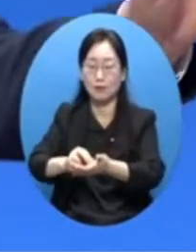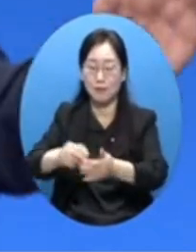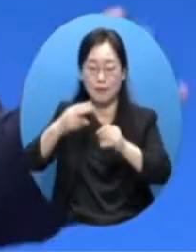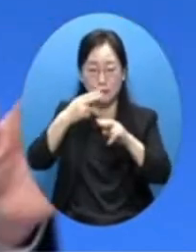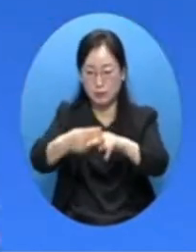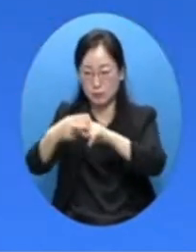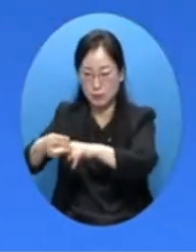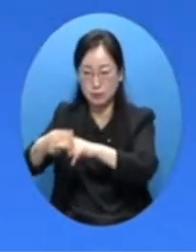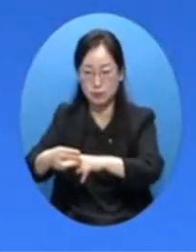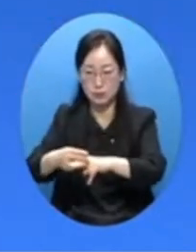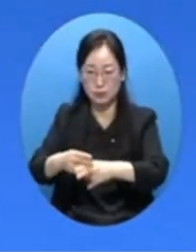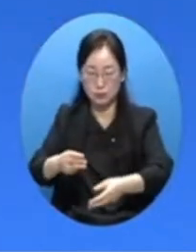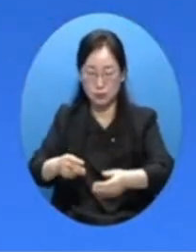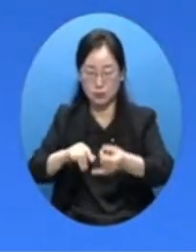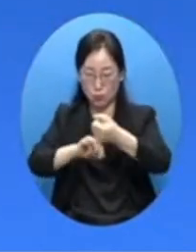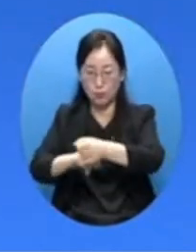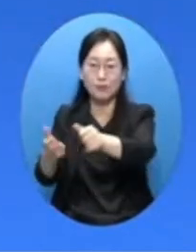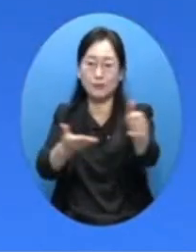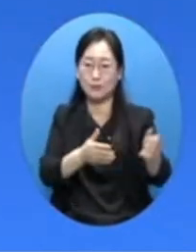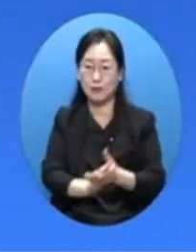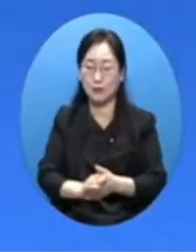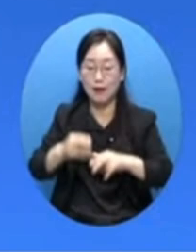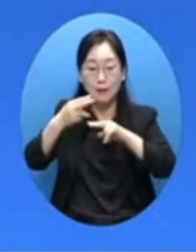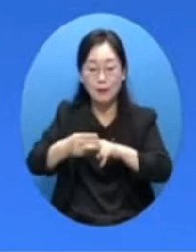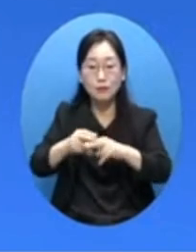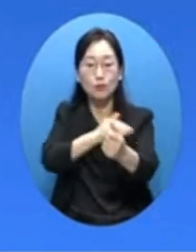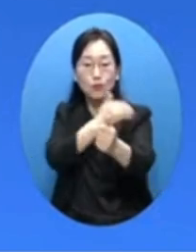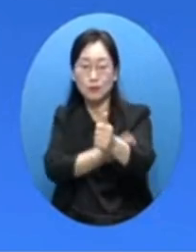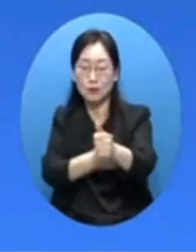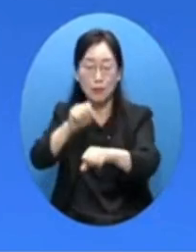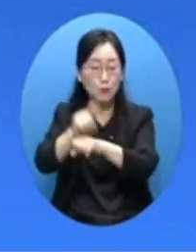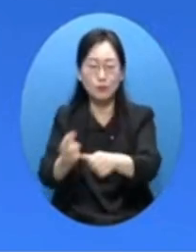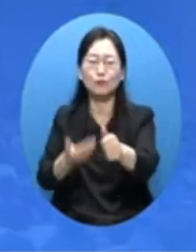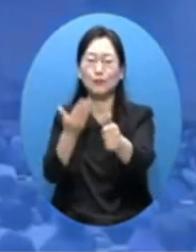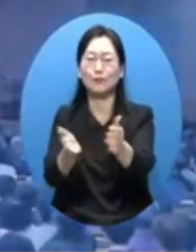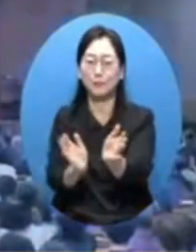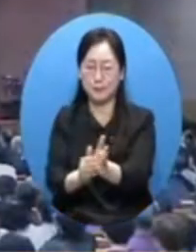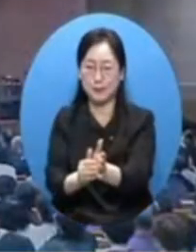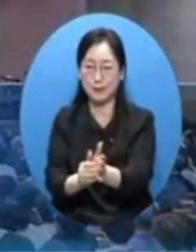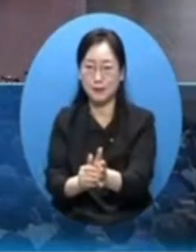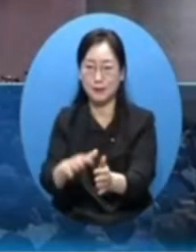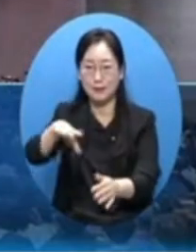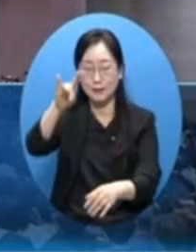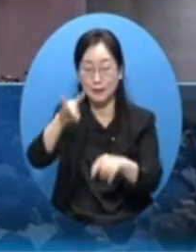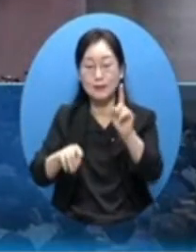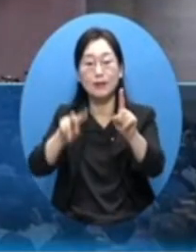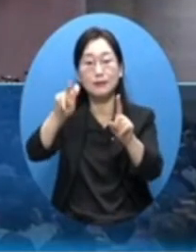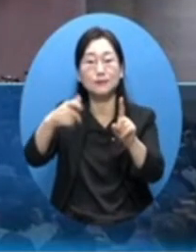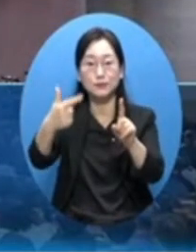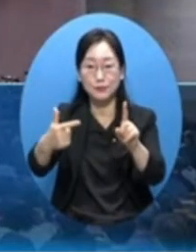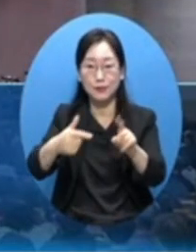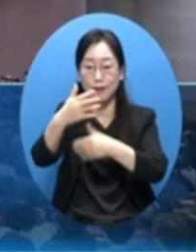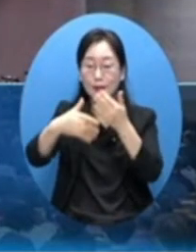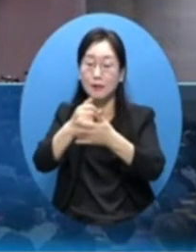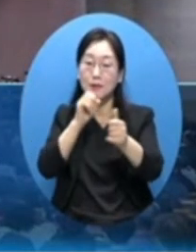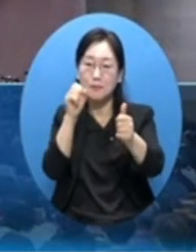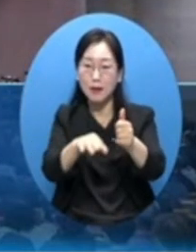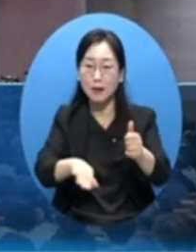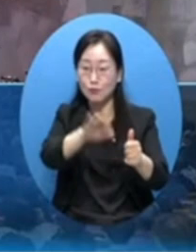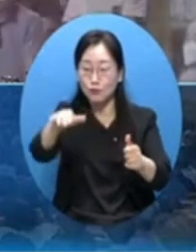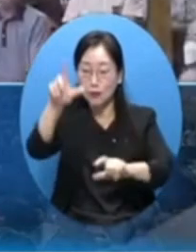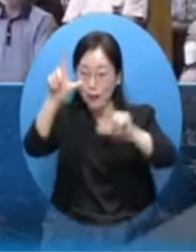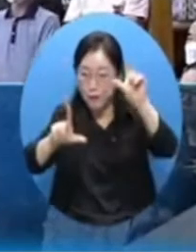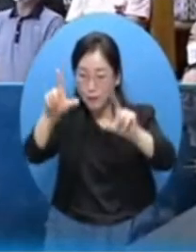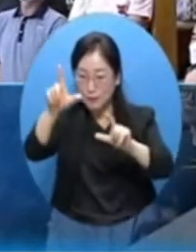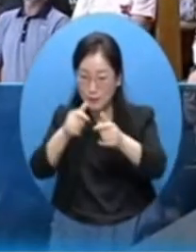다스리며 살아가는 여러분보다 되기를 바랍니다. 다스리는 권세를 우리에게 이미 주셨습니다. 창세기 1장 26절을 보니까 하나님 이르시되 우리의 형상을